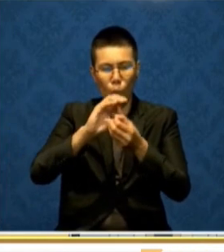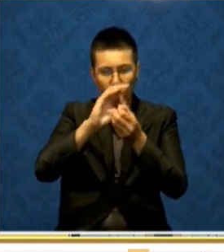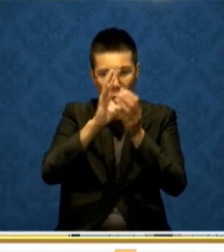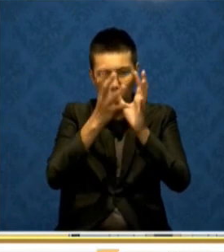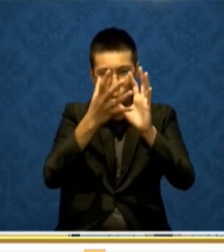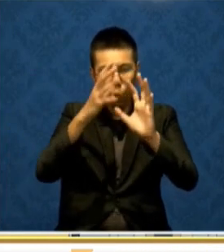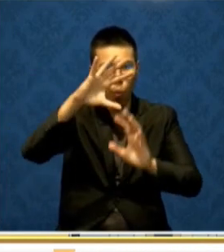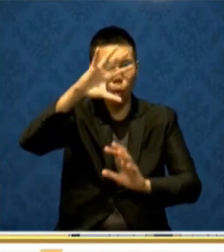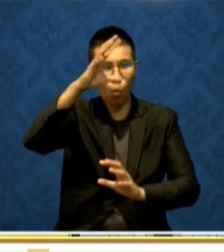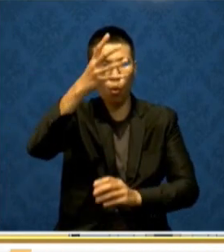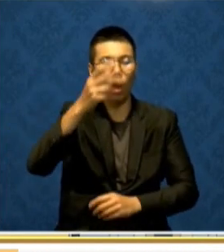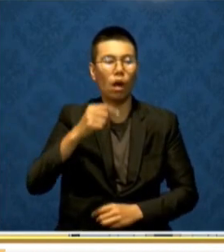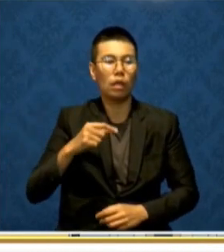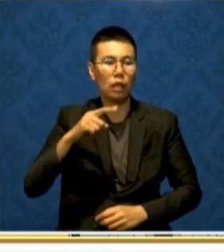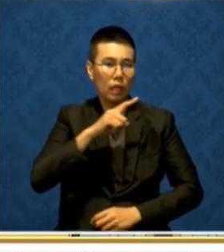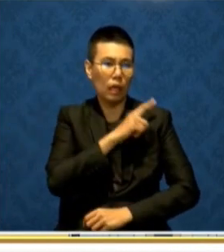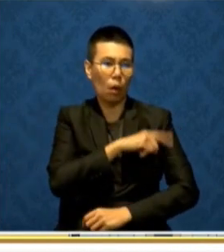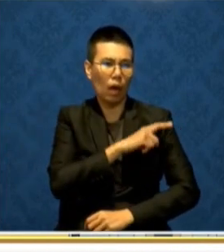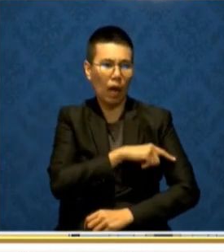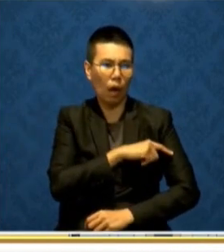ซึ่งควนนี้เรากไม่ร Guess We